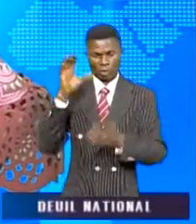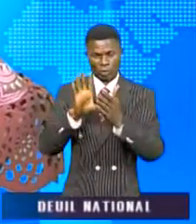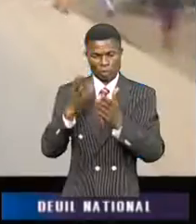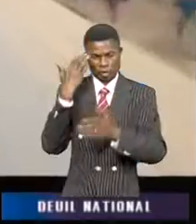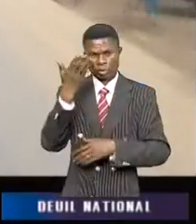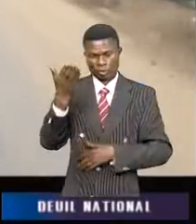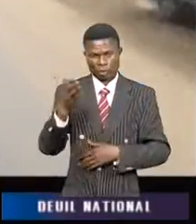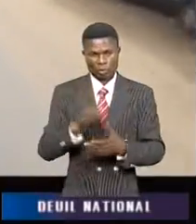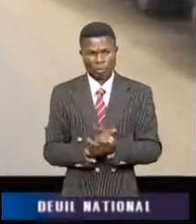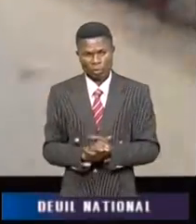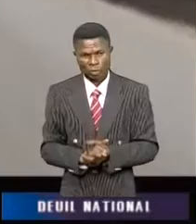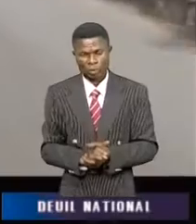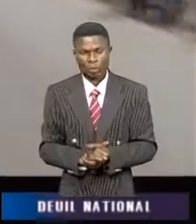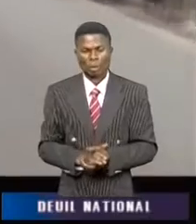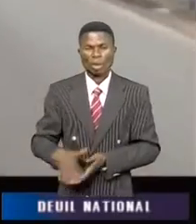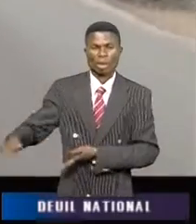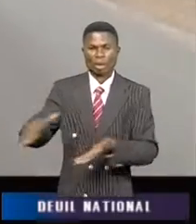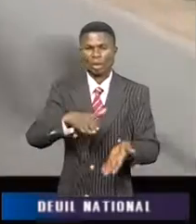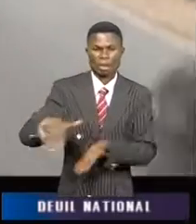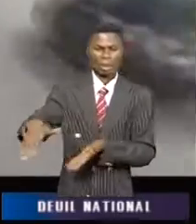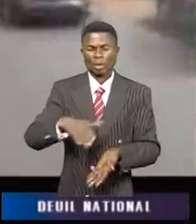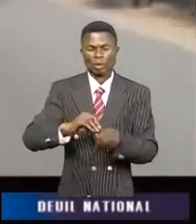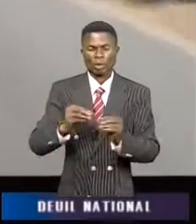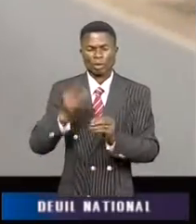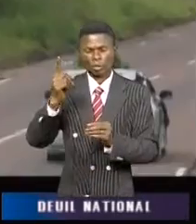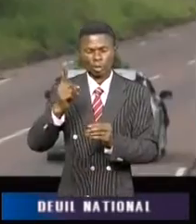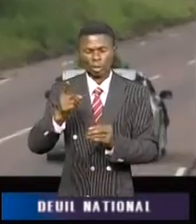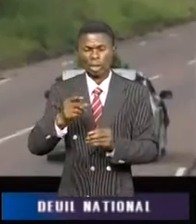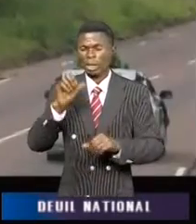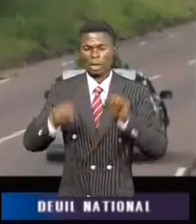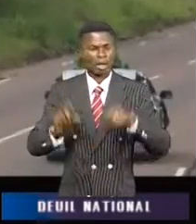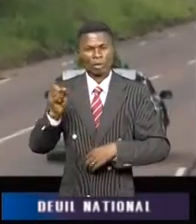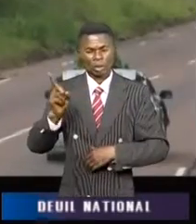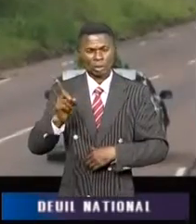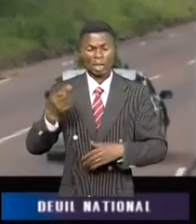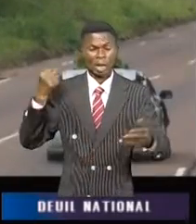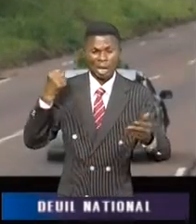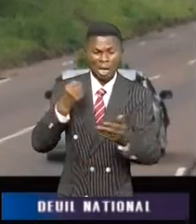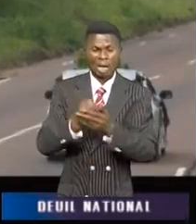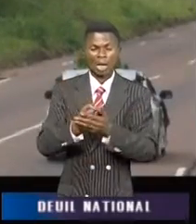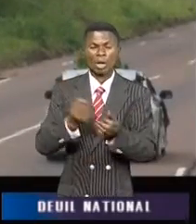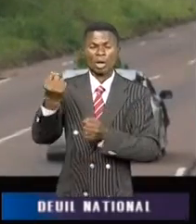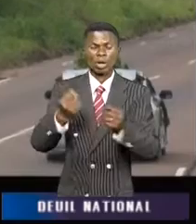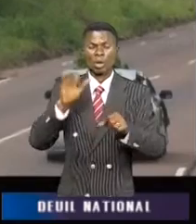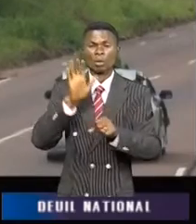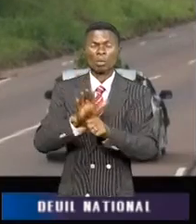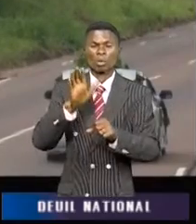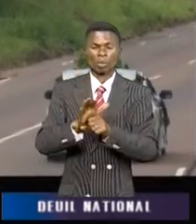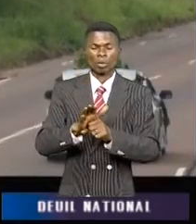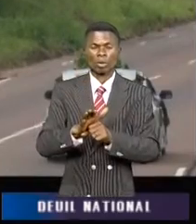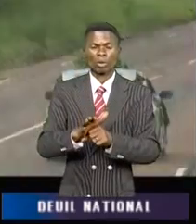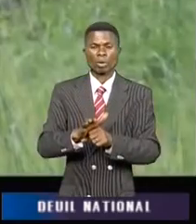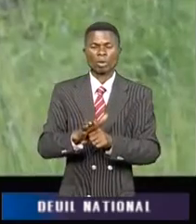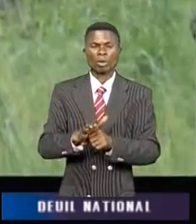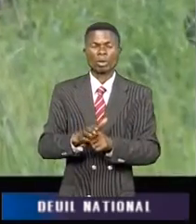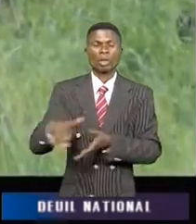Pagabita. L'importance de la nationale numéro 1 n'est plus à démontrer. Seulement, les accidents de circulation enregistrés souvent sur